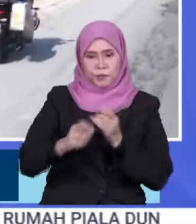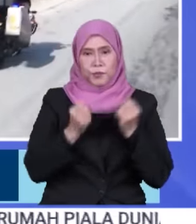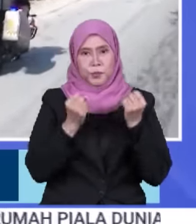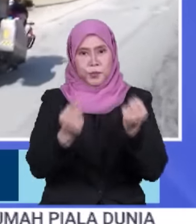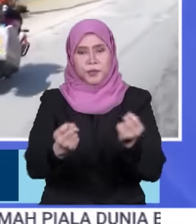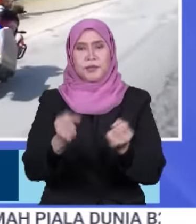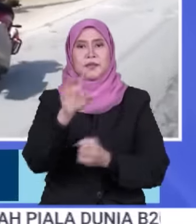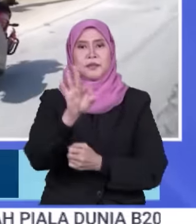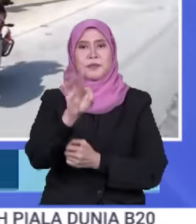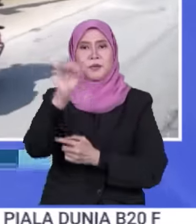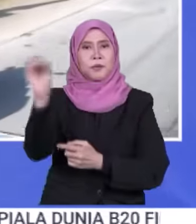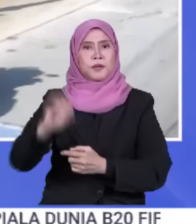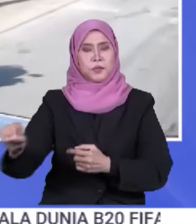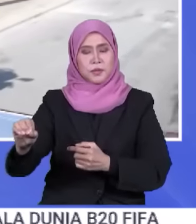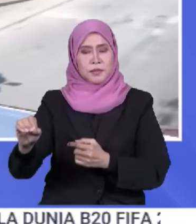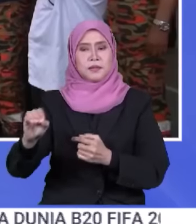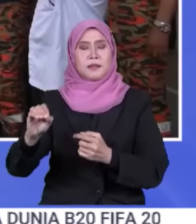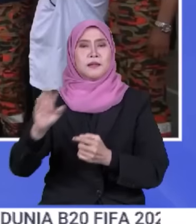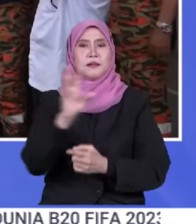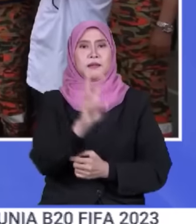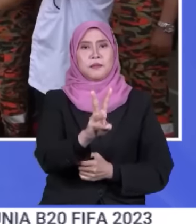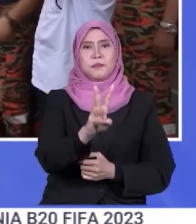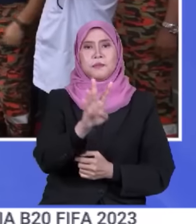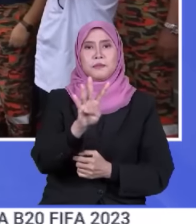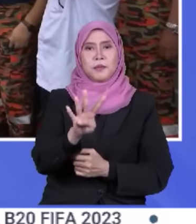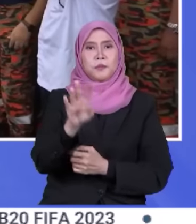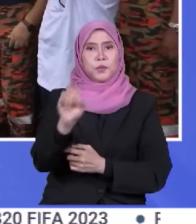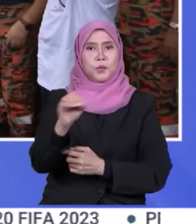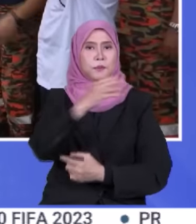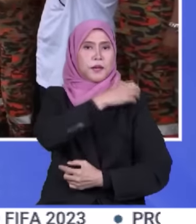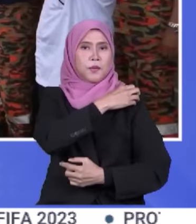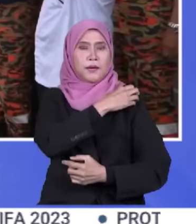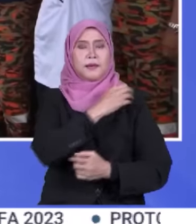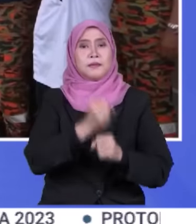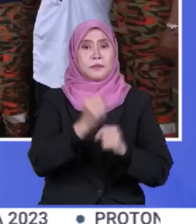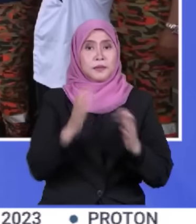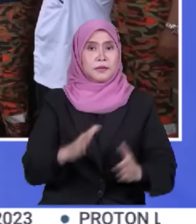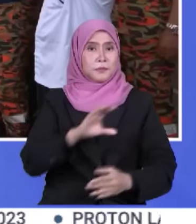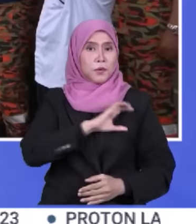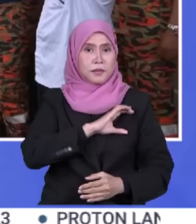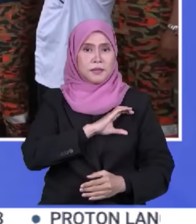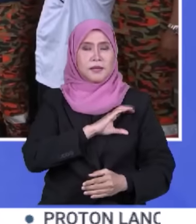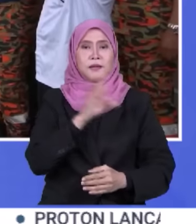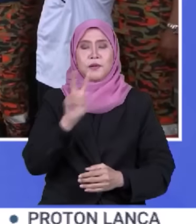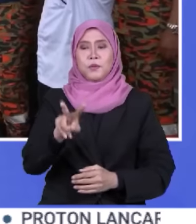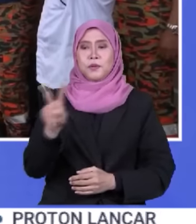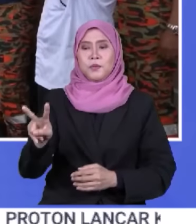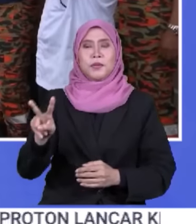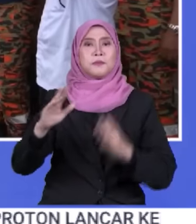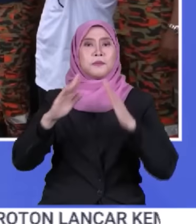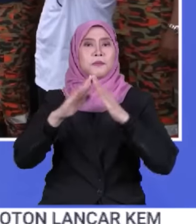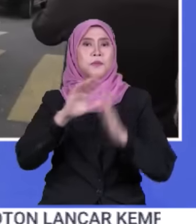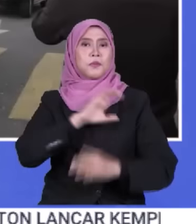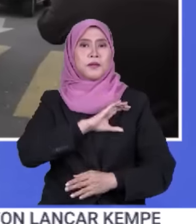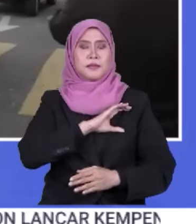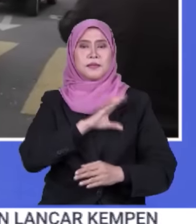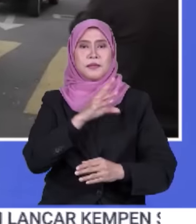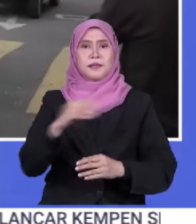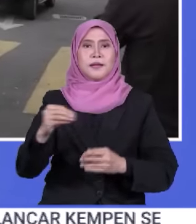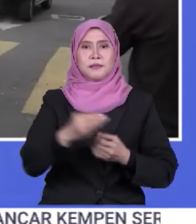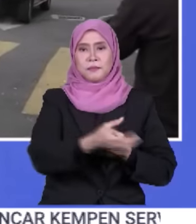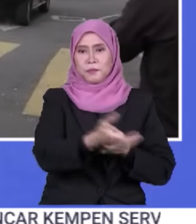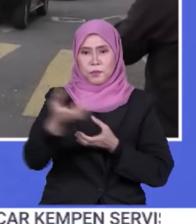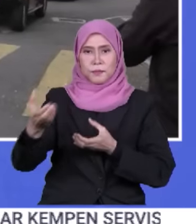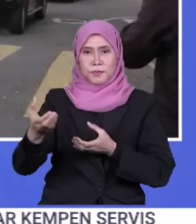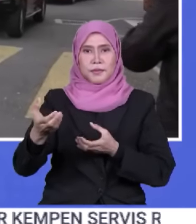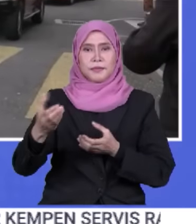melibatkan 90% daripada keseluruhan 640 pegawai serta anggota daripada 22 Balai Jabatan Bomba dan Penyelamat